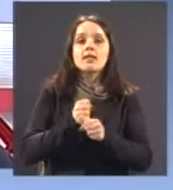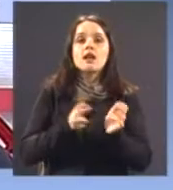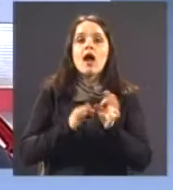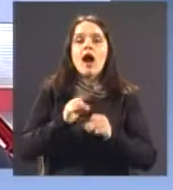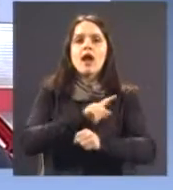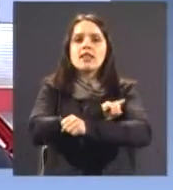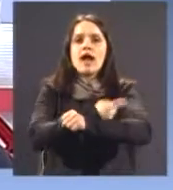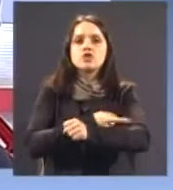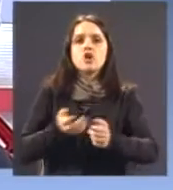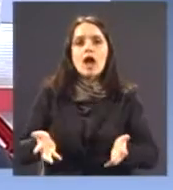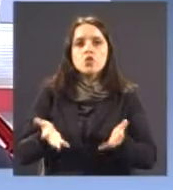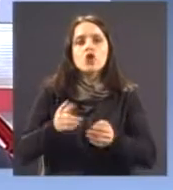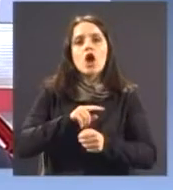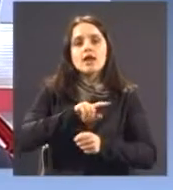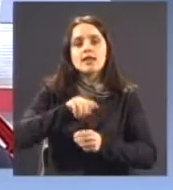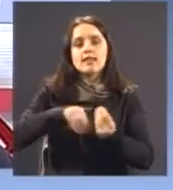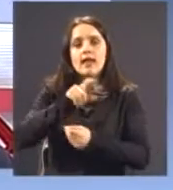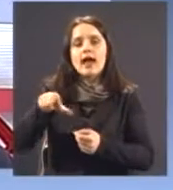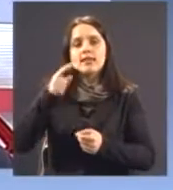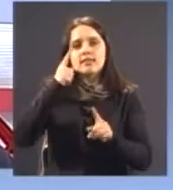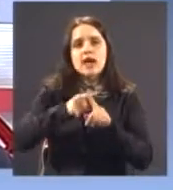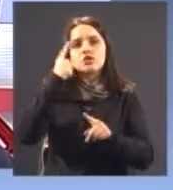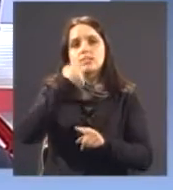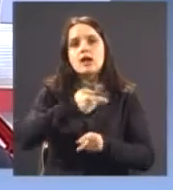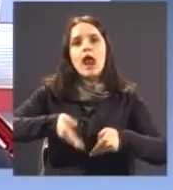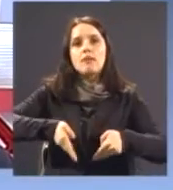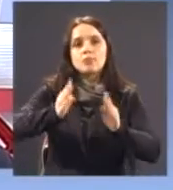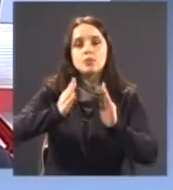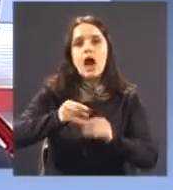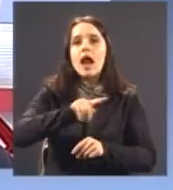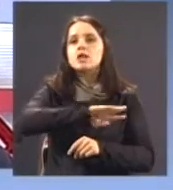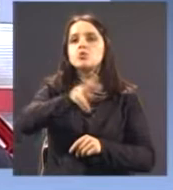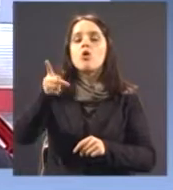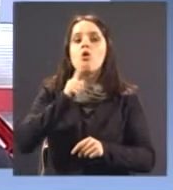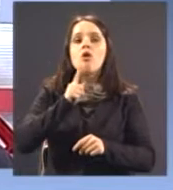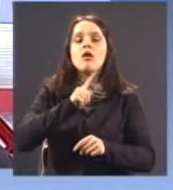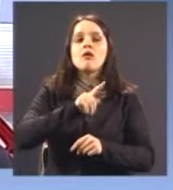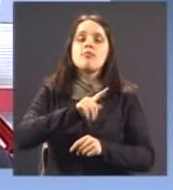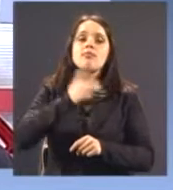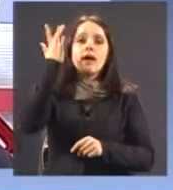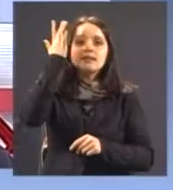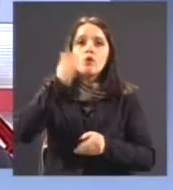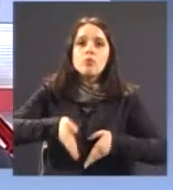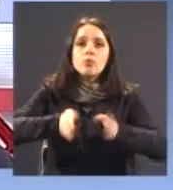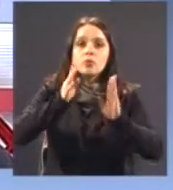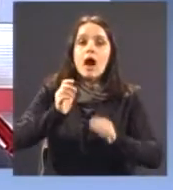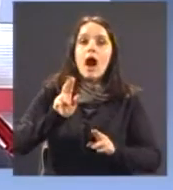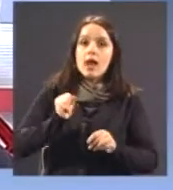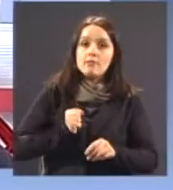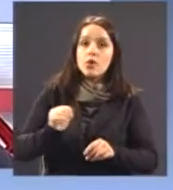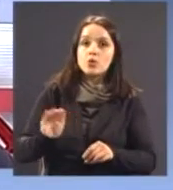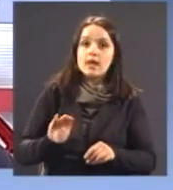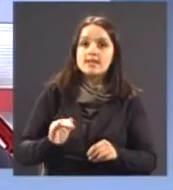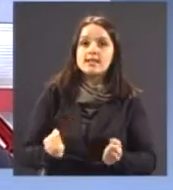put. Za sve one koji ne znaju put i koji imaju dijete, ja mogu još samo napomenuti da